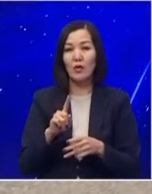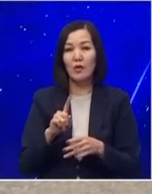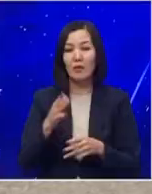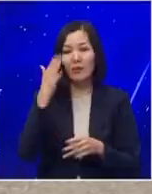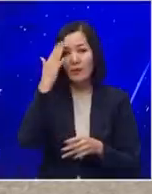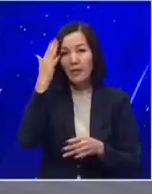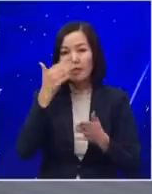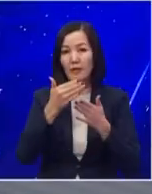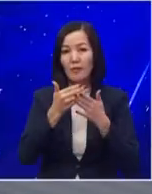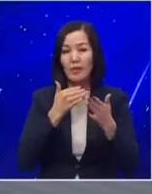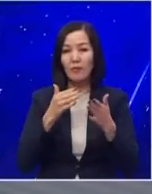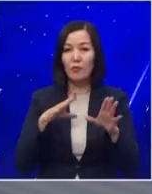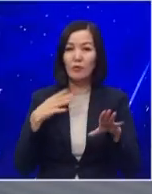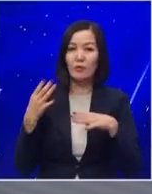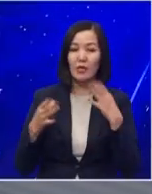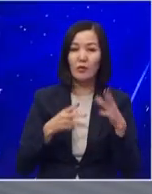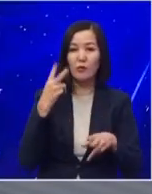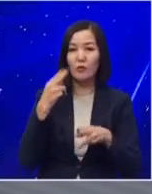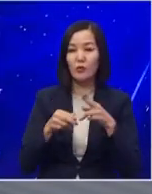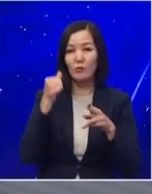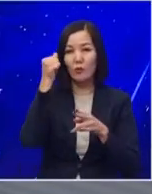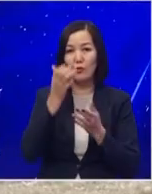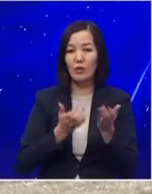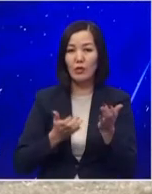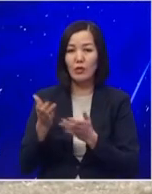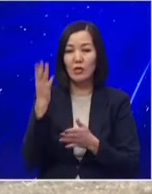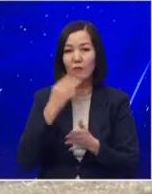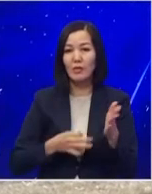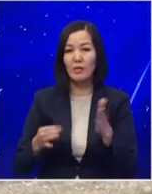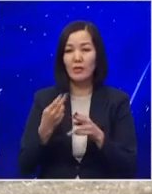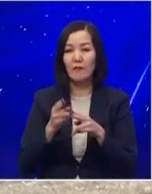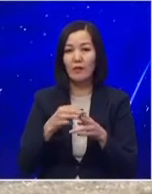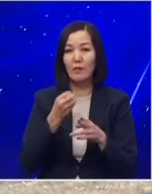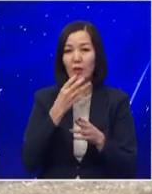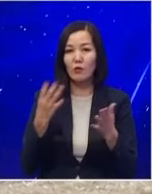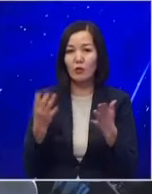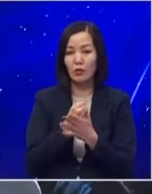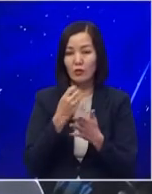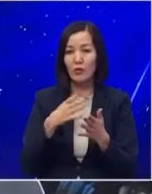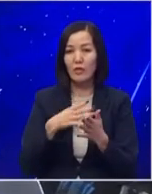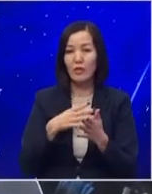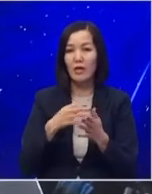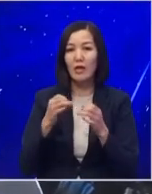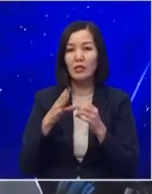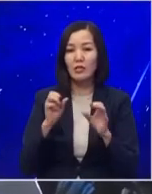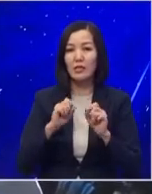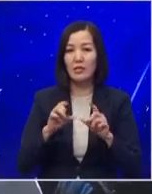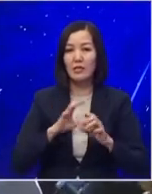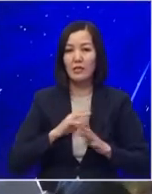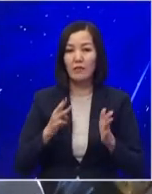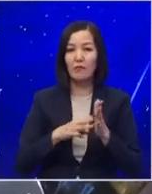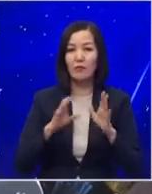перед боем успешно закончили год и лучники алматинской области в этом году они показали внушительный результат 14 золотых 8